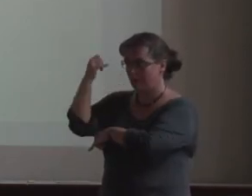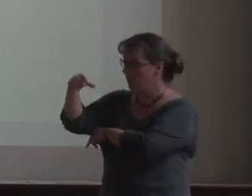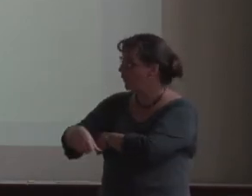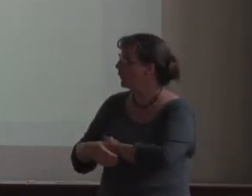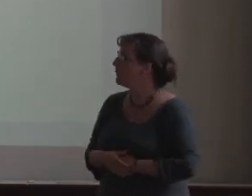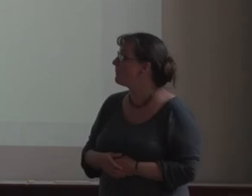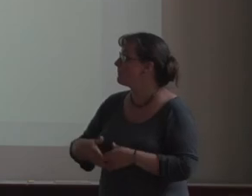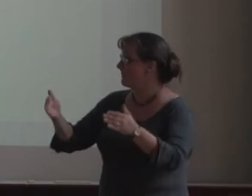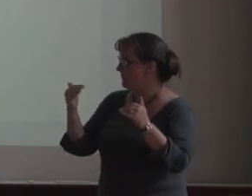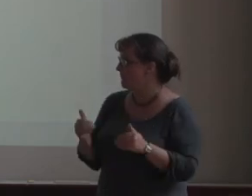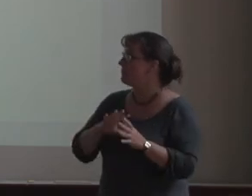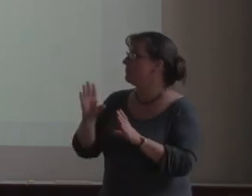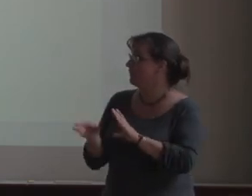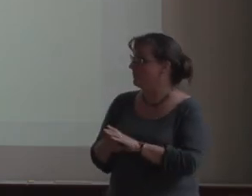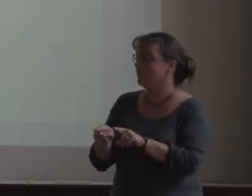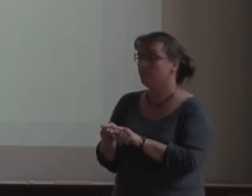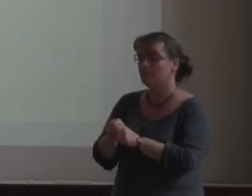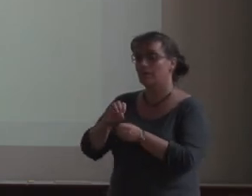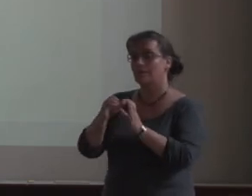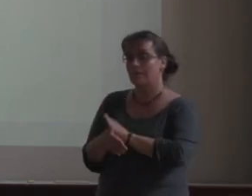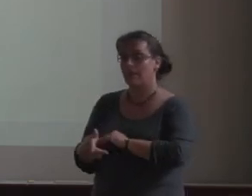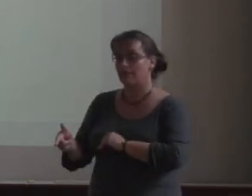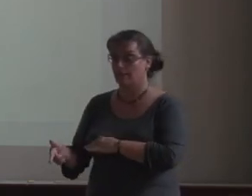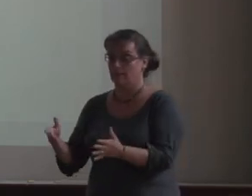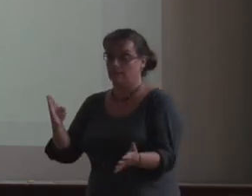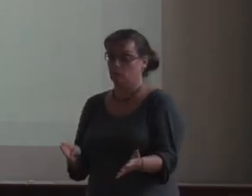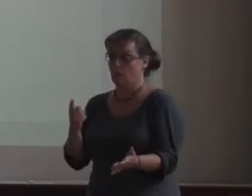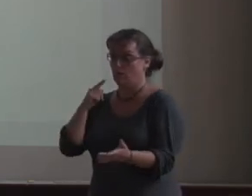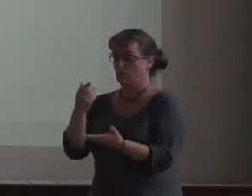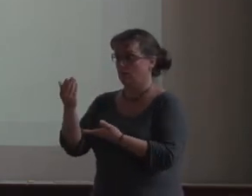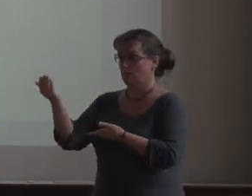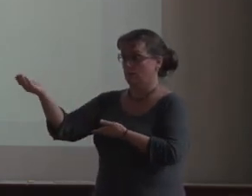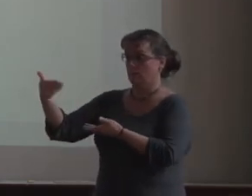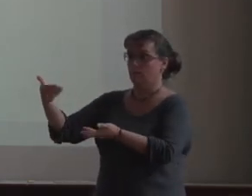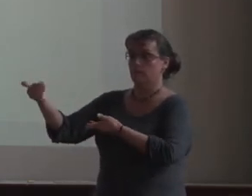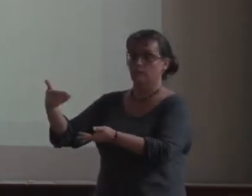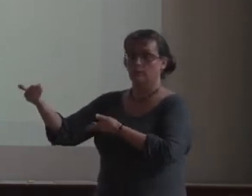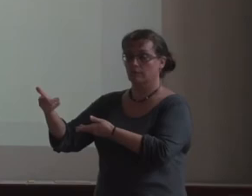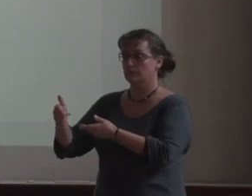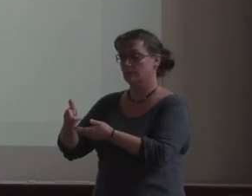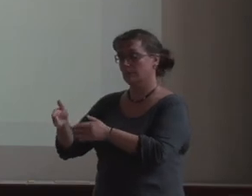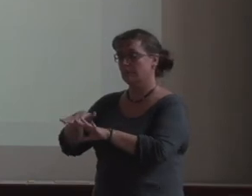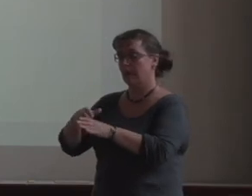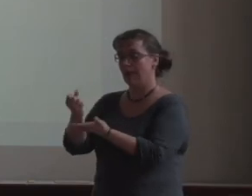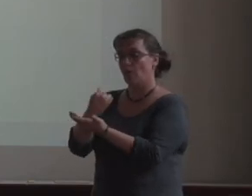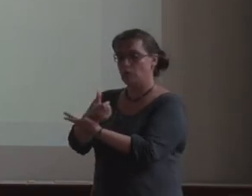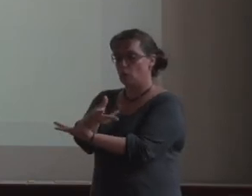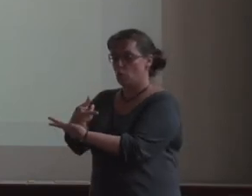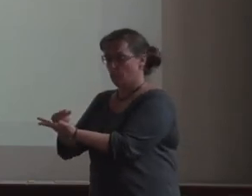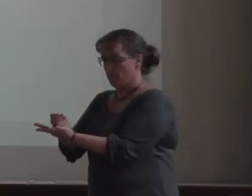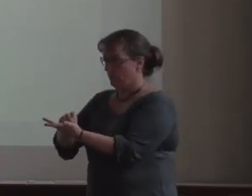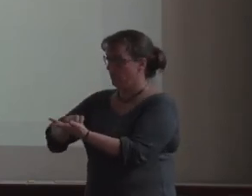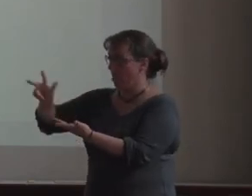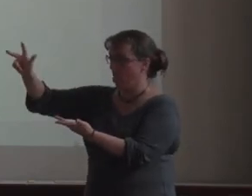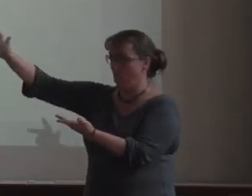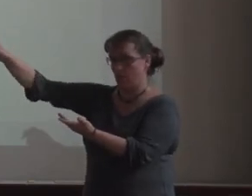fonctionnalité d'Internet. Pour échanger avec tous nos systèmes d'information. Donc en gros, avec ce boîtier de